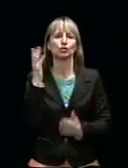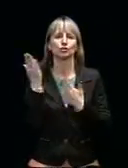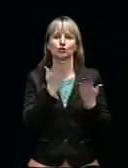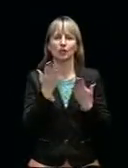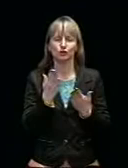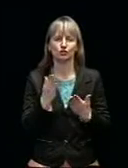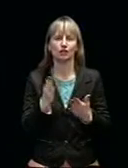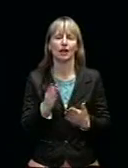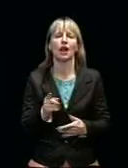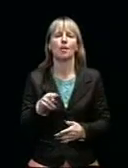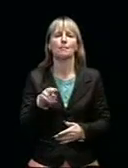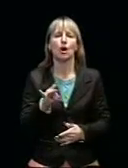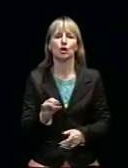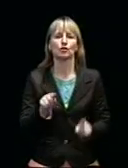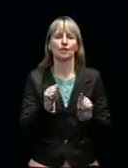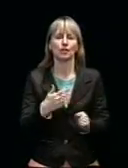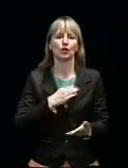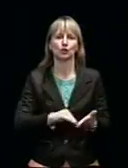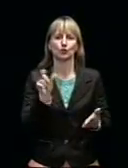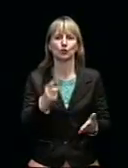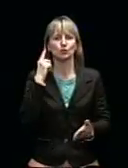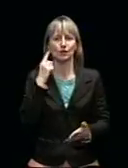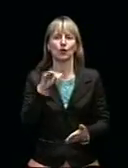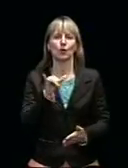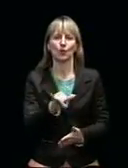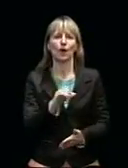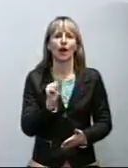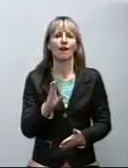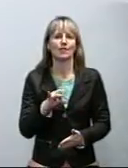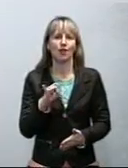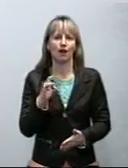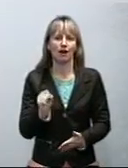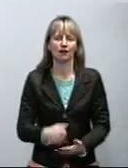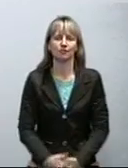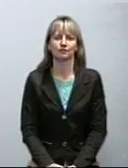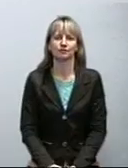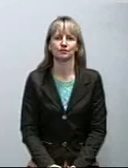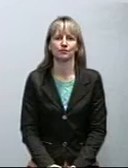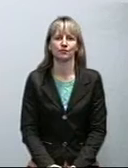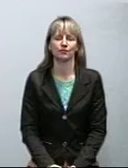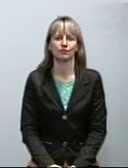читач», а от про що вона, наші кореспонденти дізнавалися у самого автора.